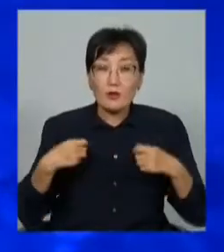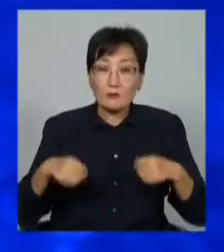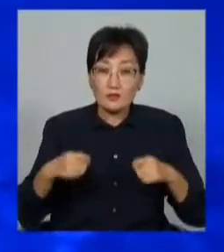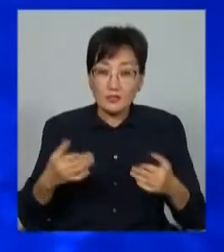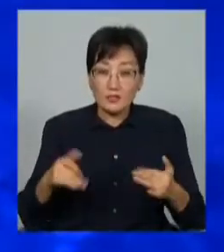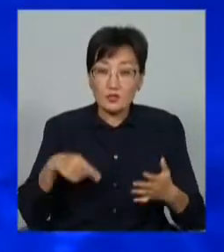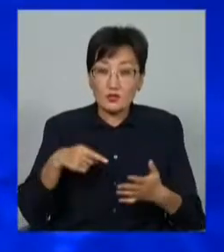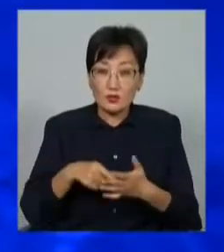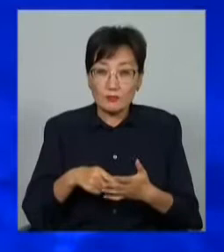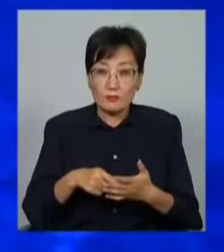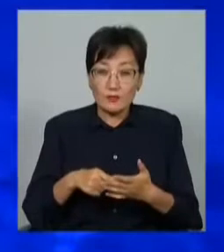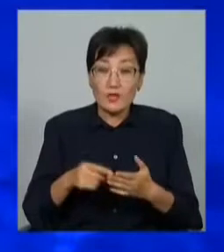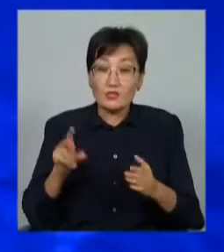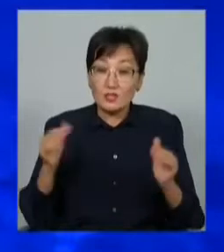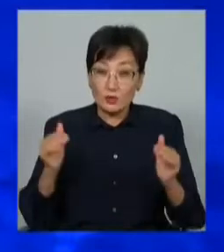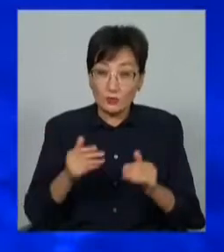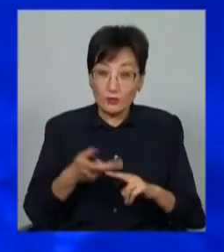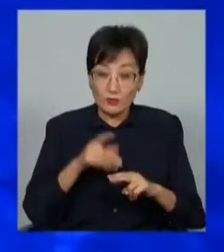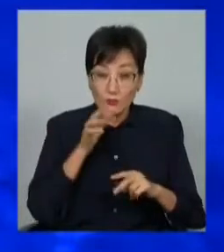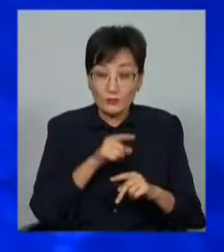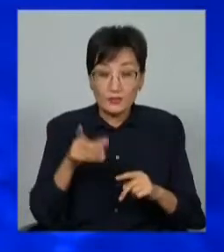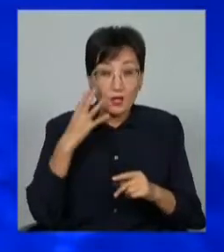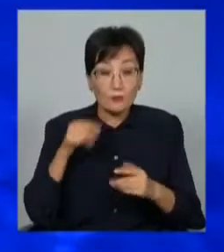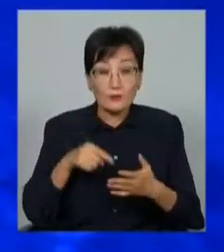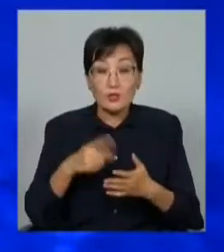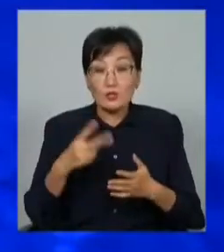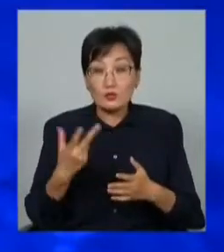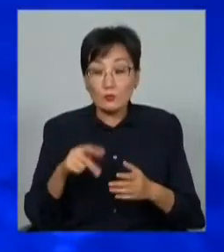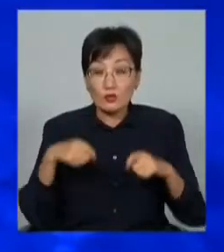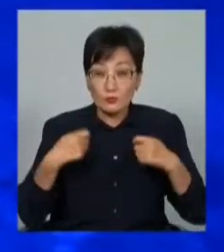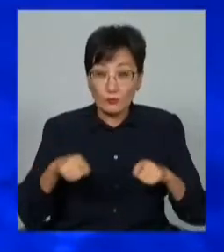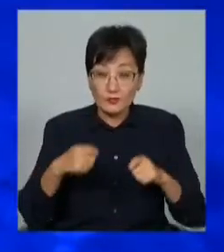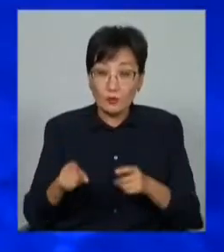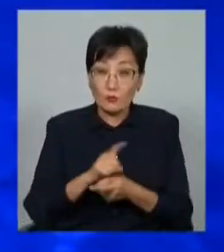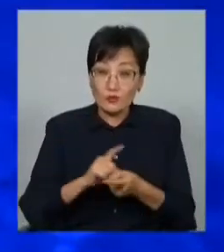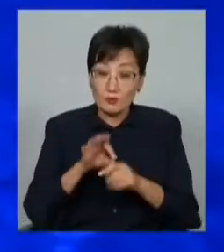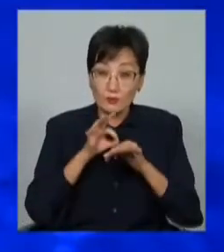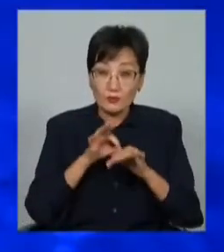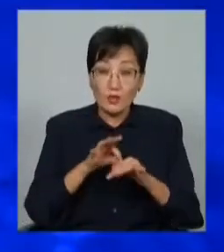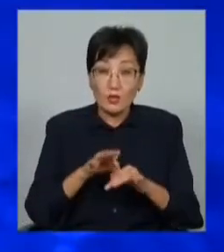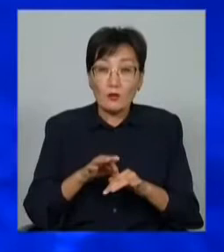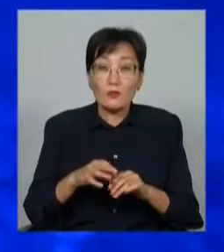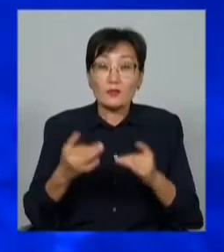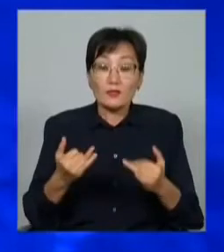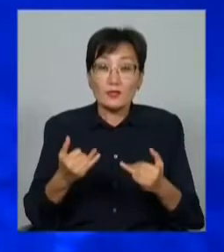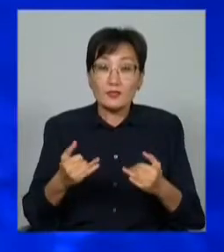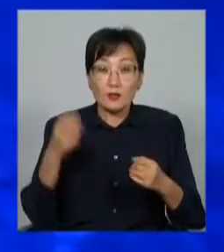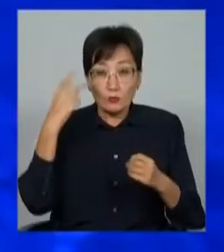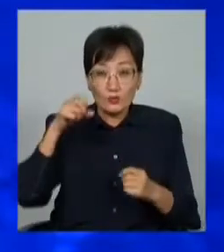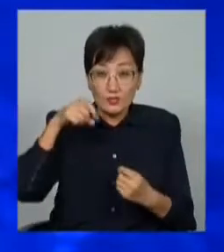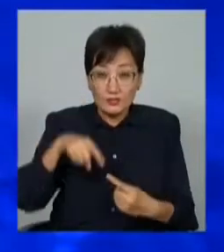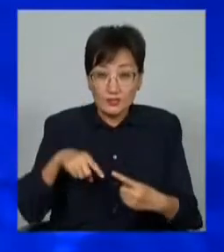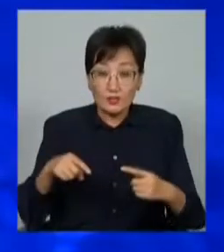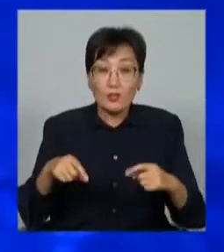бүгінде шаһарда едәуір азайған. Осы уақытқа дейін Алматыда 23 базар модернизациялаудан өтіп, өркениетті сауда саттық